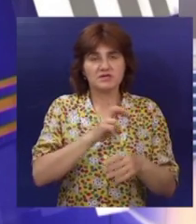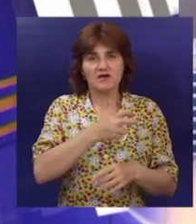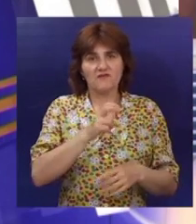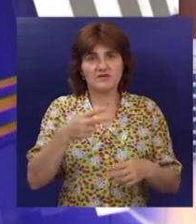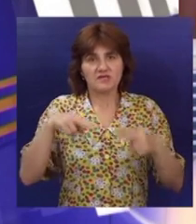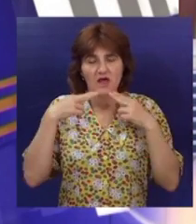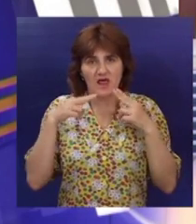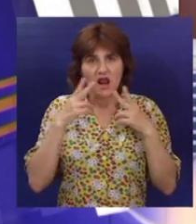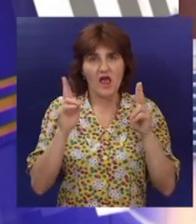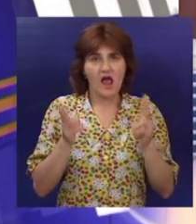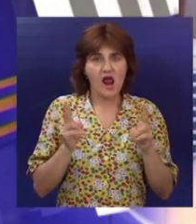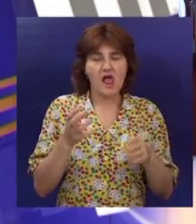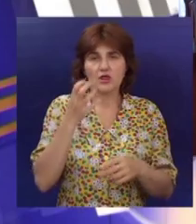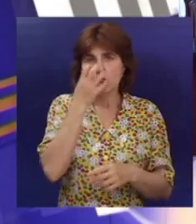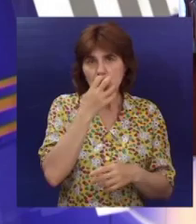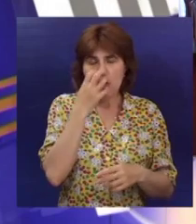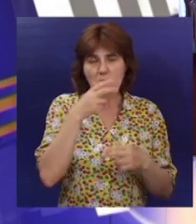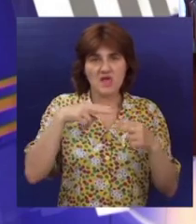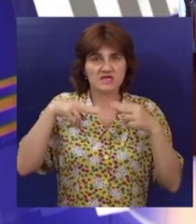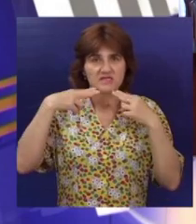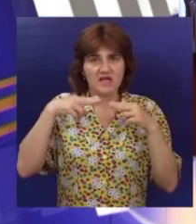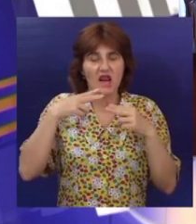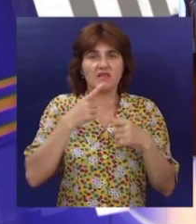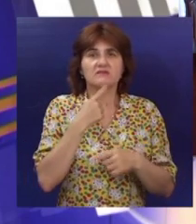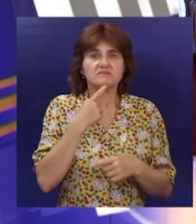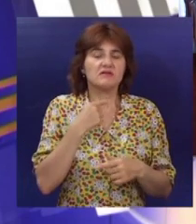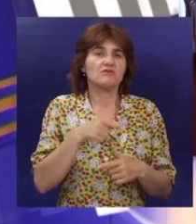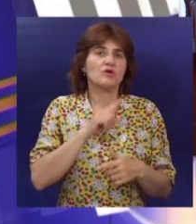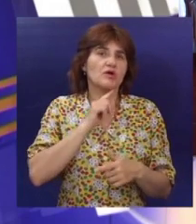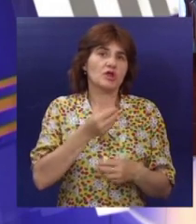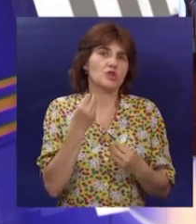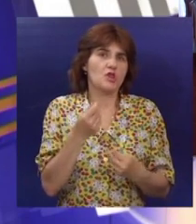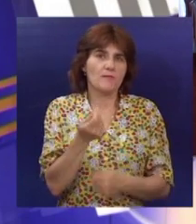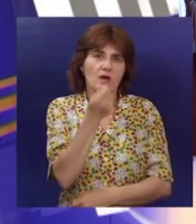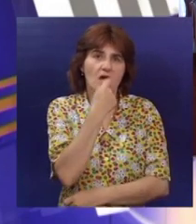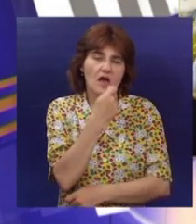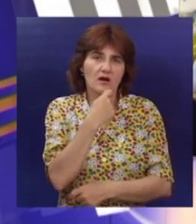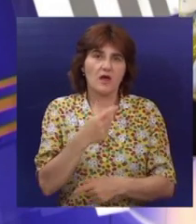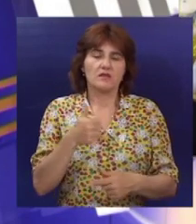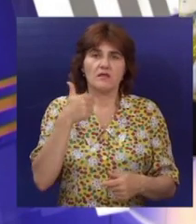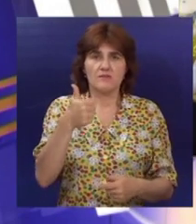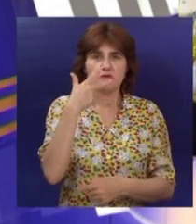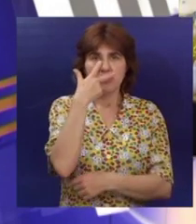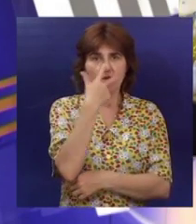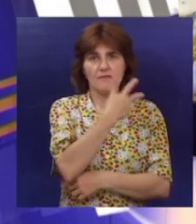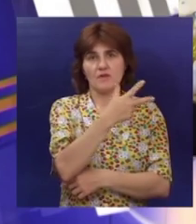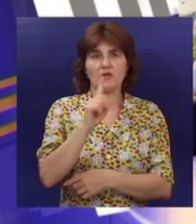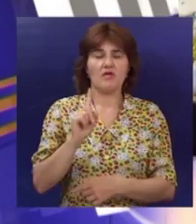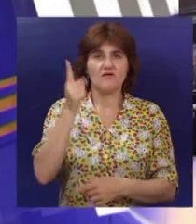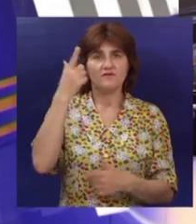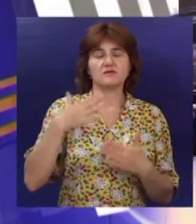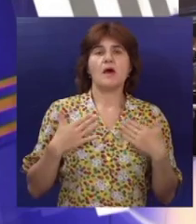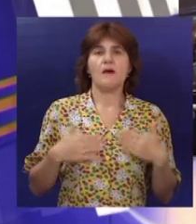jela, hladnih i toplih predjela, glavnih jela, salati i deserata, a uz dobru i kvalitetnu hranu nudi i predivan pogled na